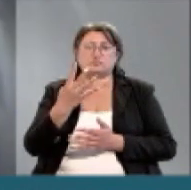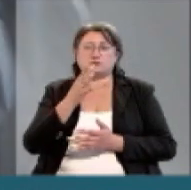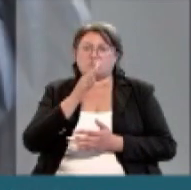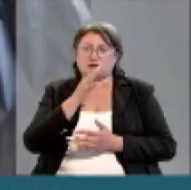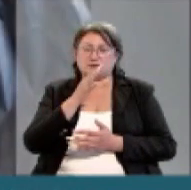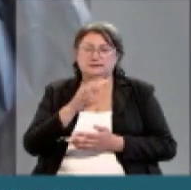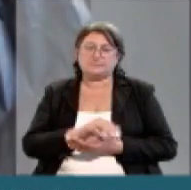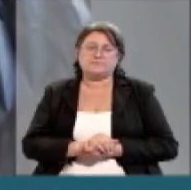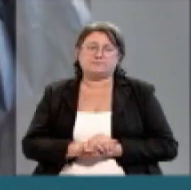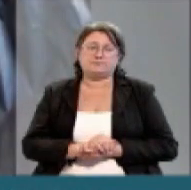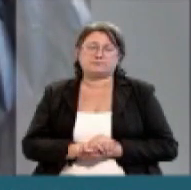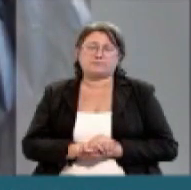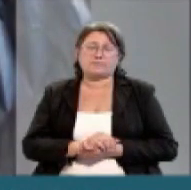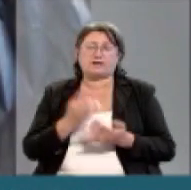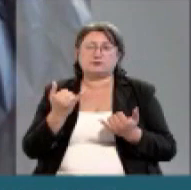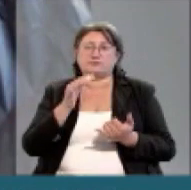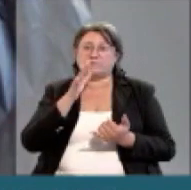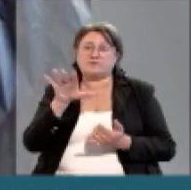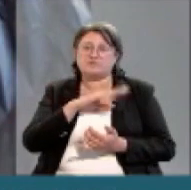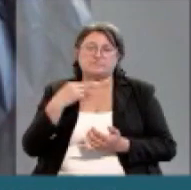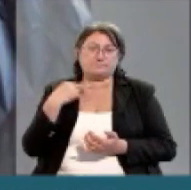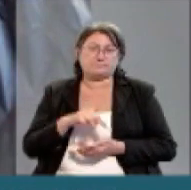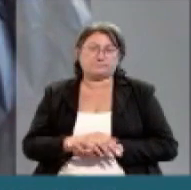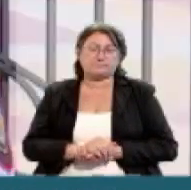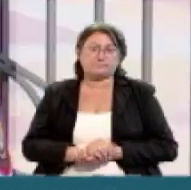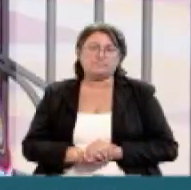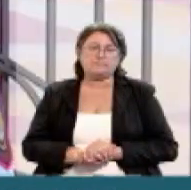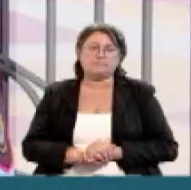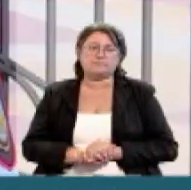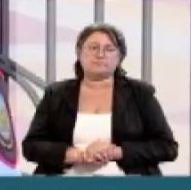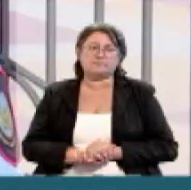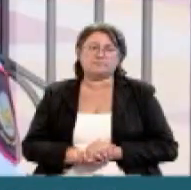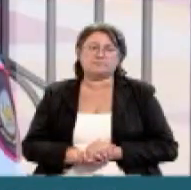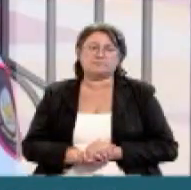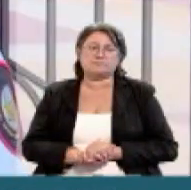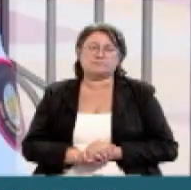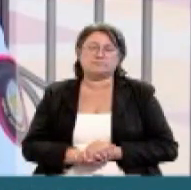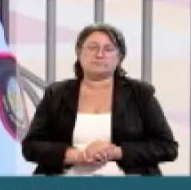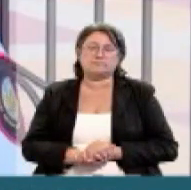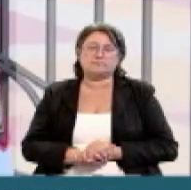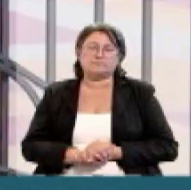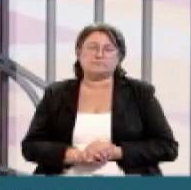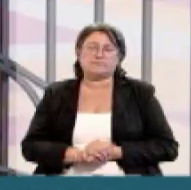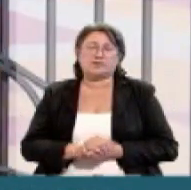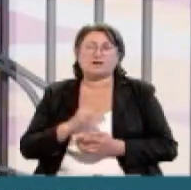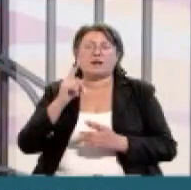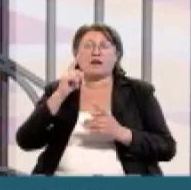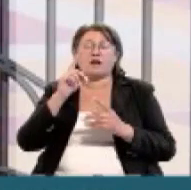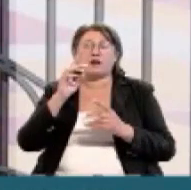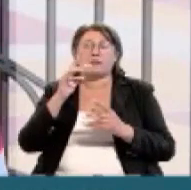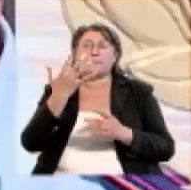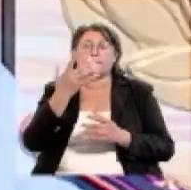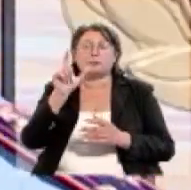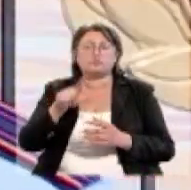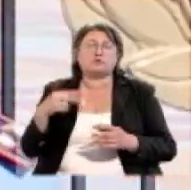уақытша ұстау изоляторына қамауға алынды. В отношении остальных принято меры пресечения содержания